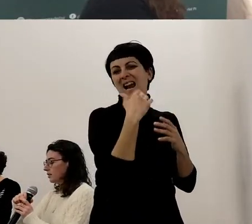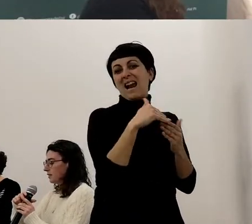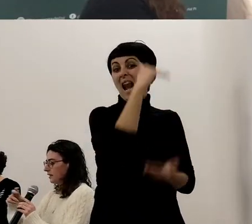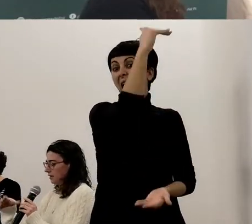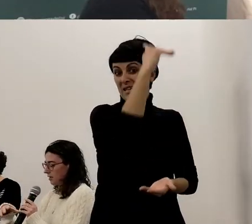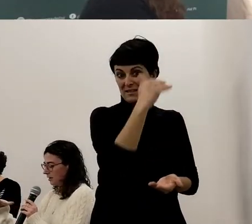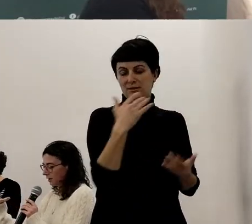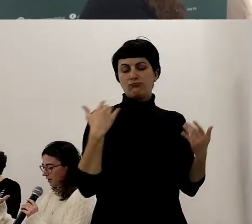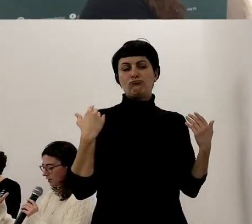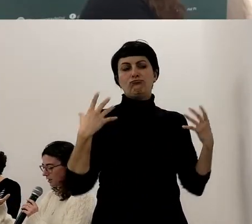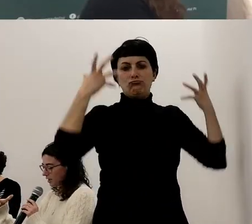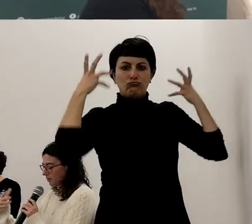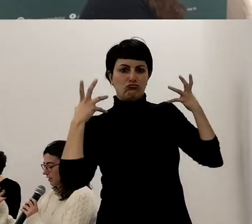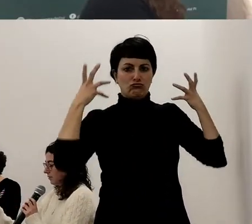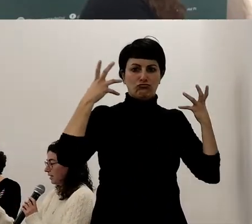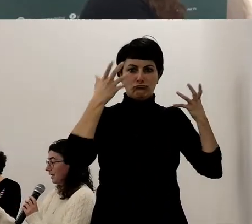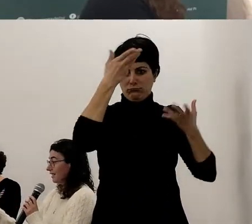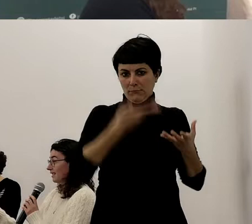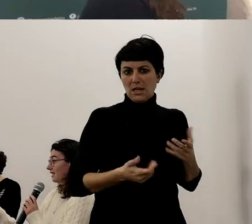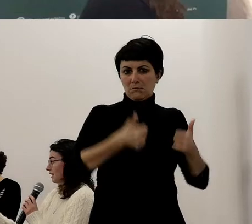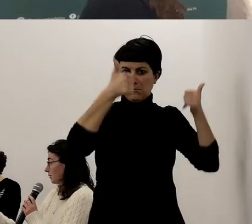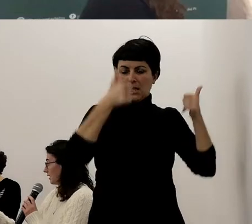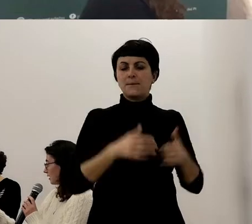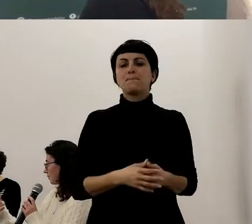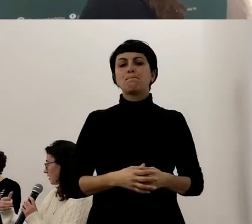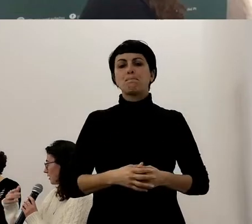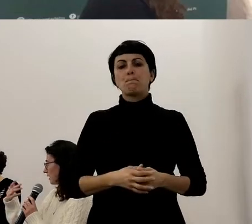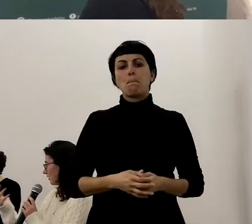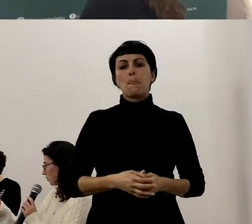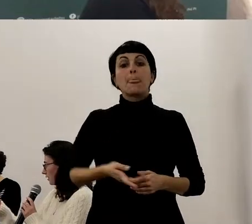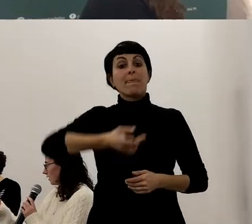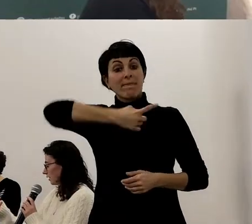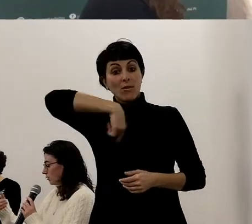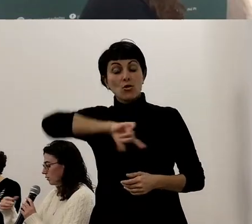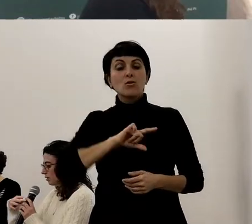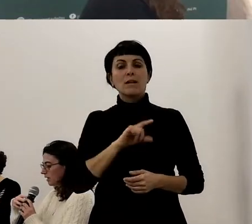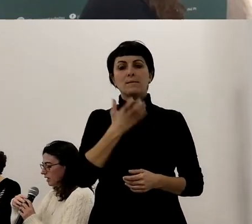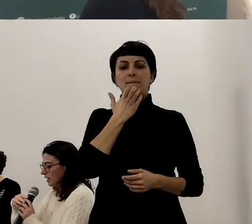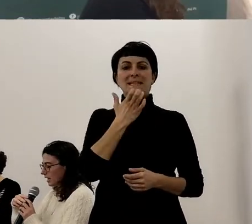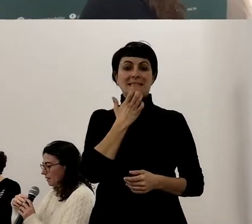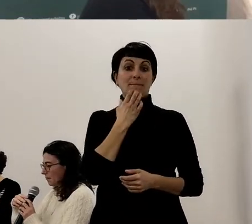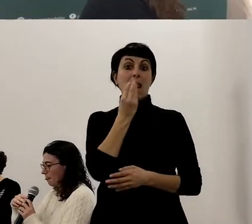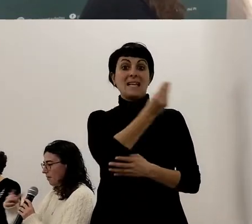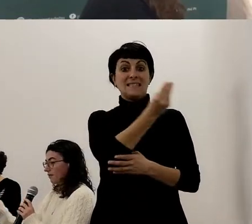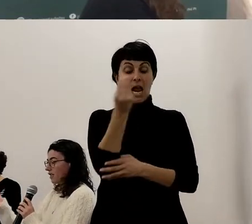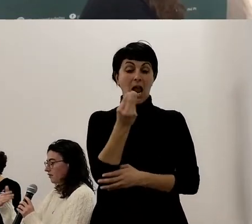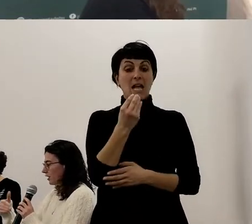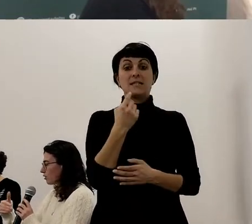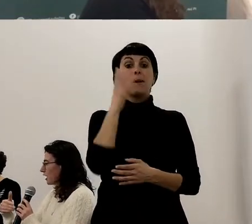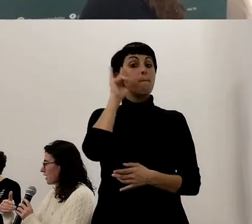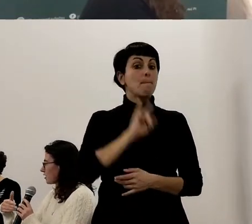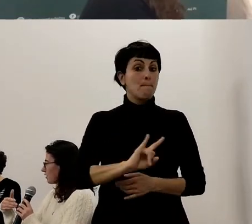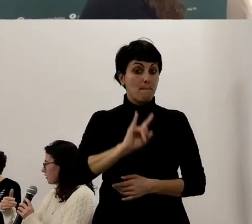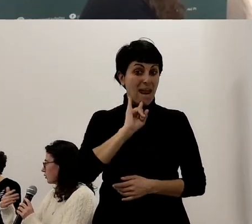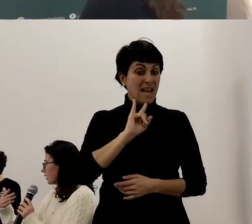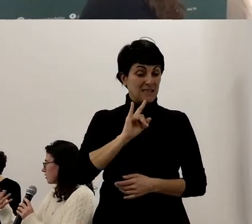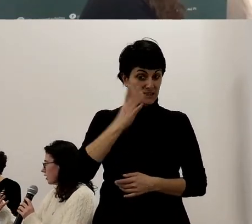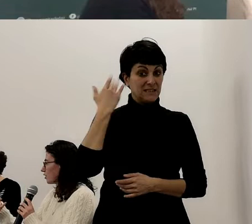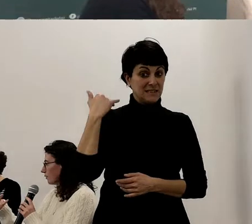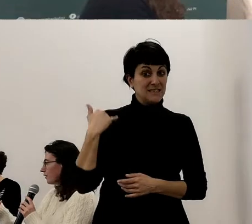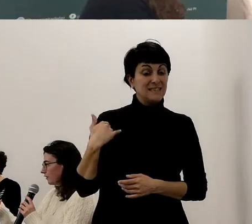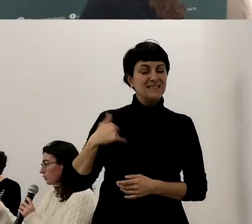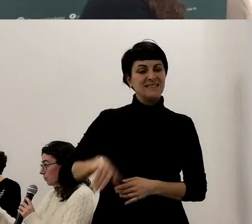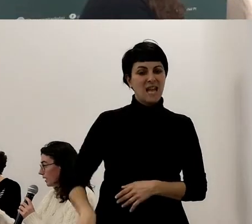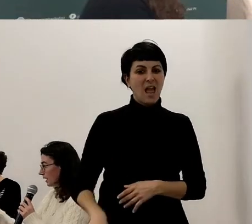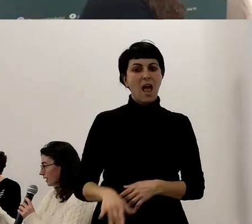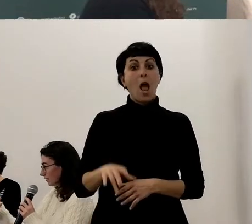alguns gegants, perquè tenim bastanta imatgeria, i per exemple en el cas dels gegants vells, que pesen gairebé 80 quilos, fins fa 2 anys dues